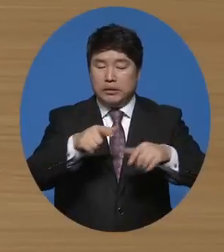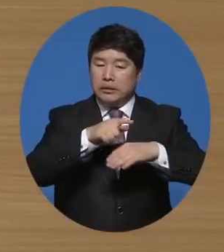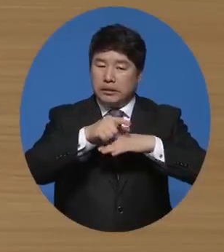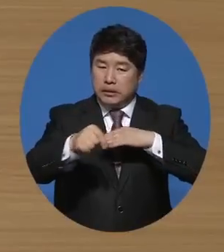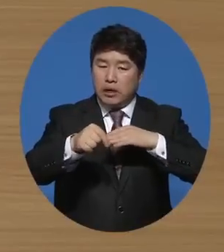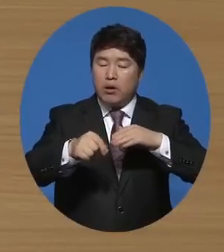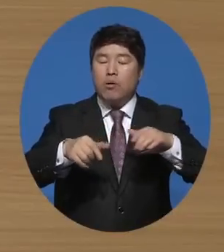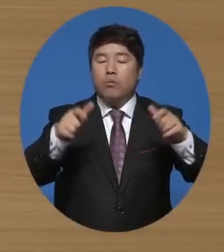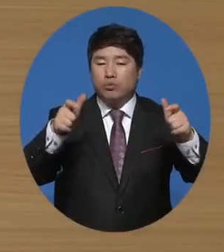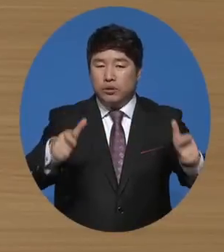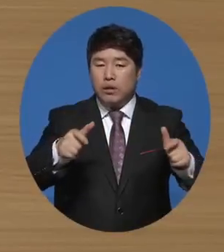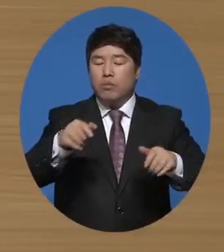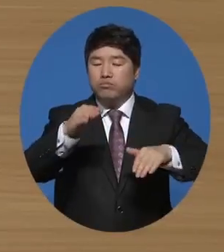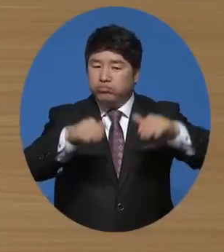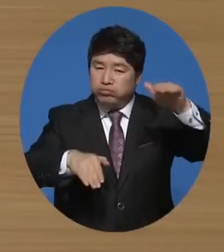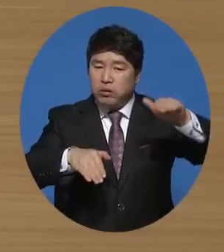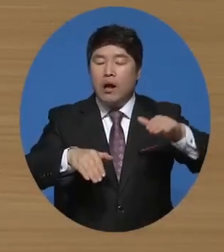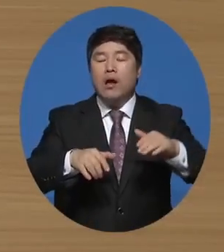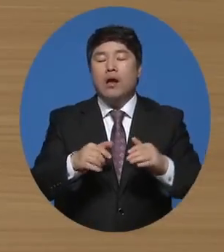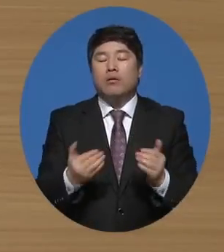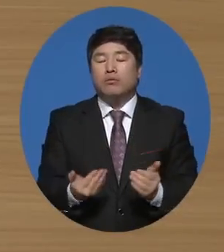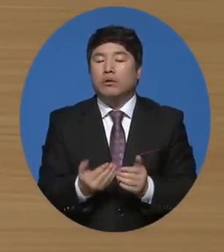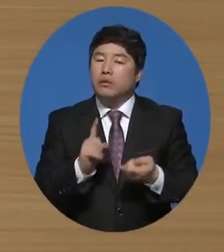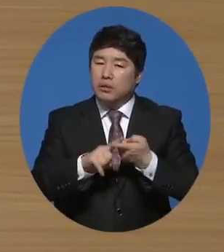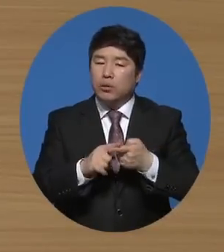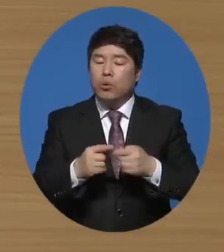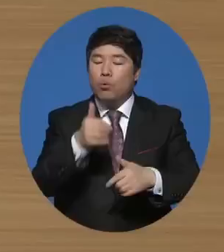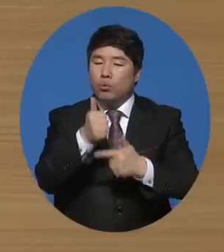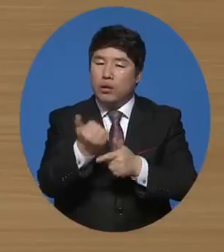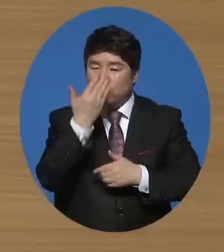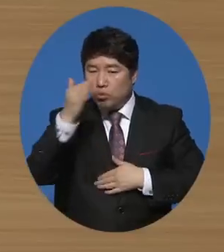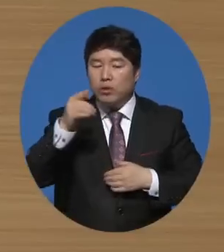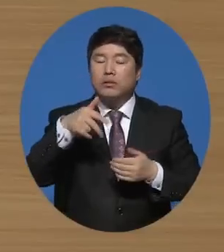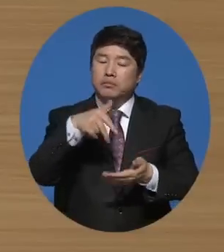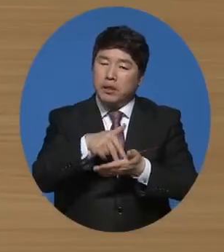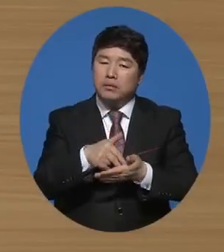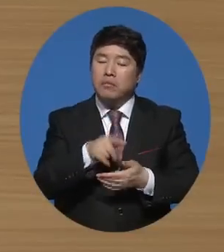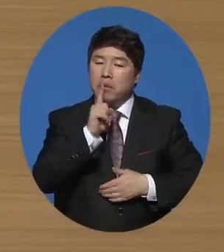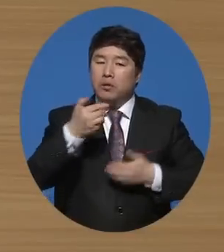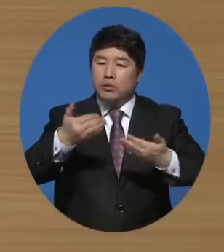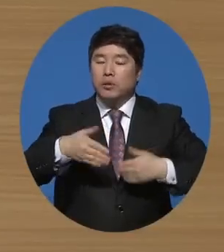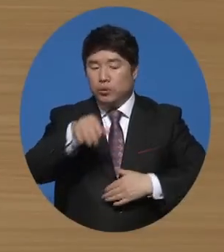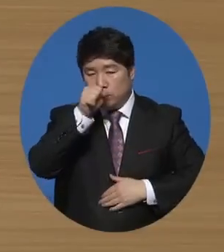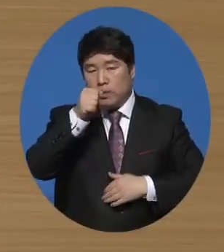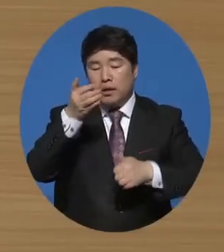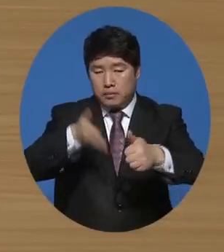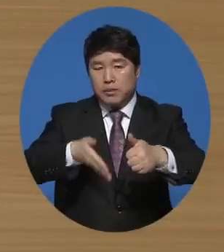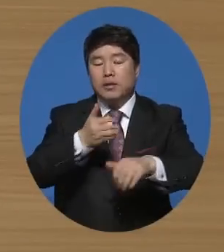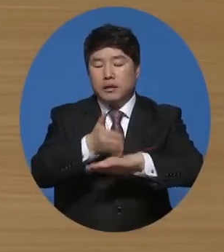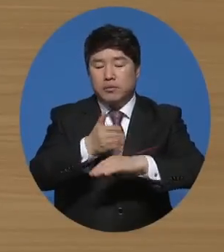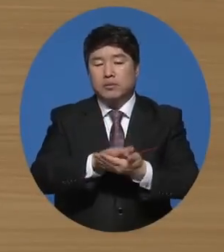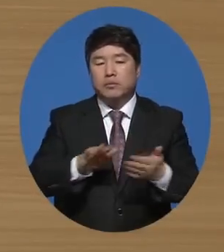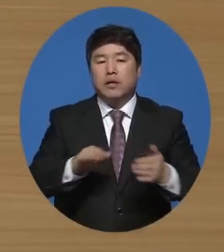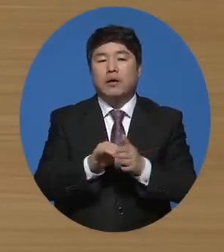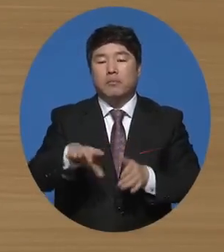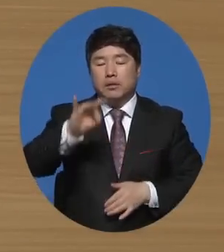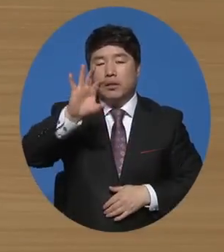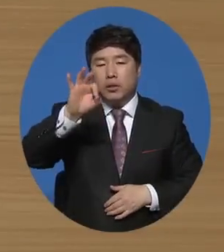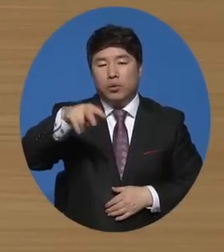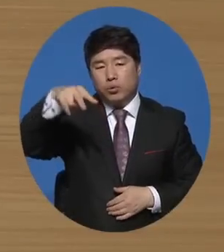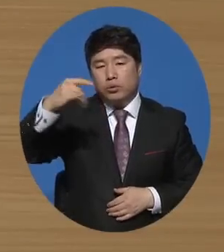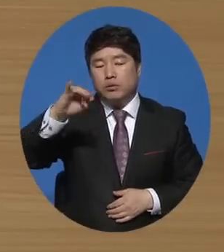것인지 또 호남 소외론 관점에서 한번 얘기해 주시면 감사하겠습니다 먼저 유승민 보시고요 답변 시간은